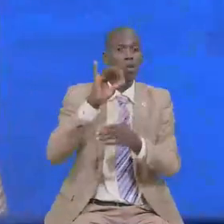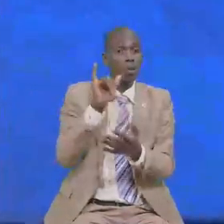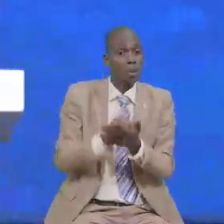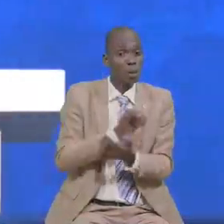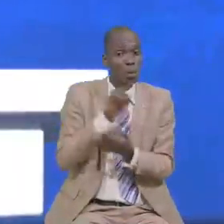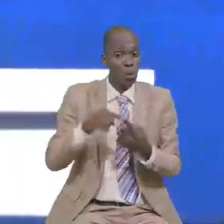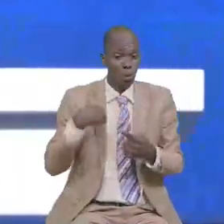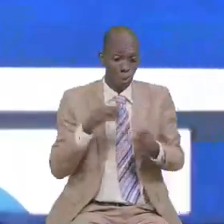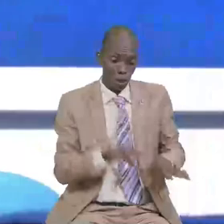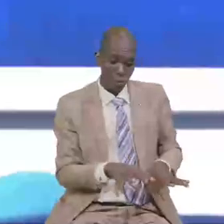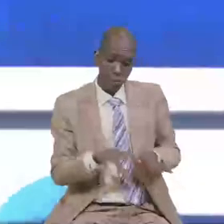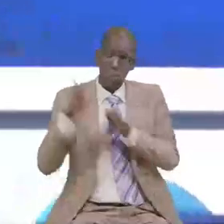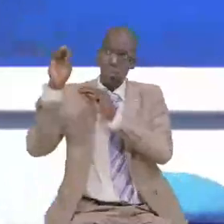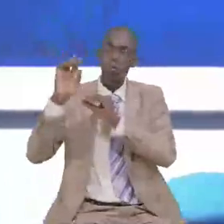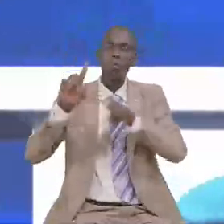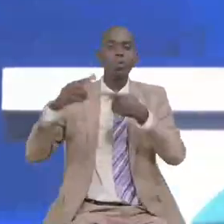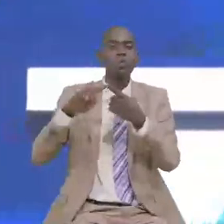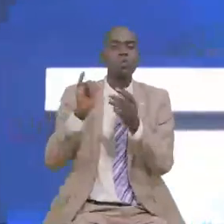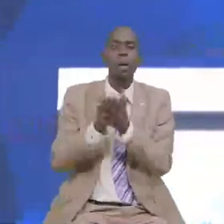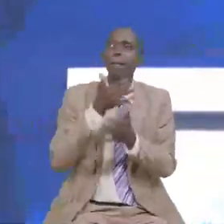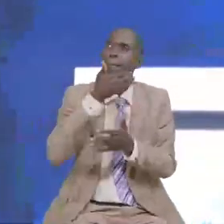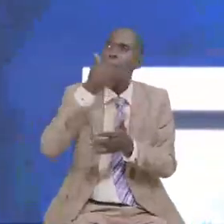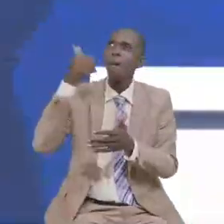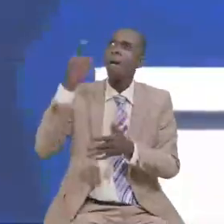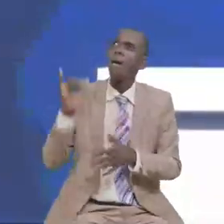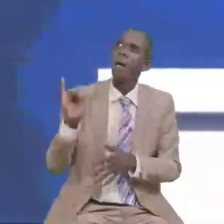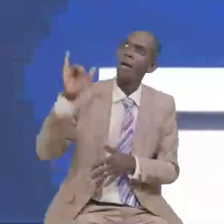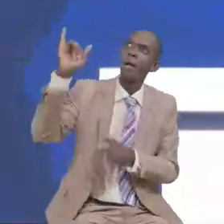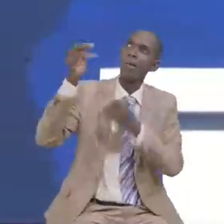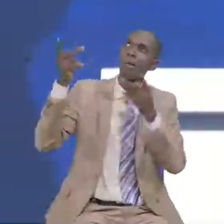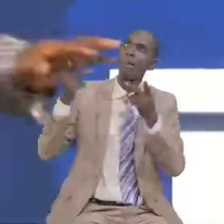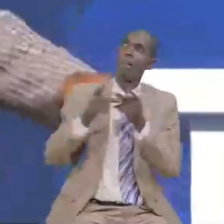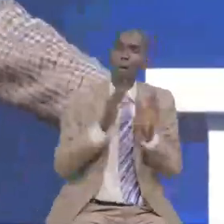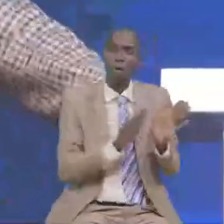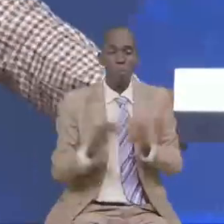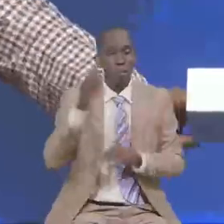quitterons la terre, que nous soyons à ce lieu